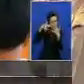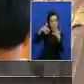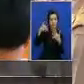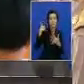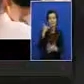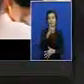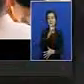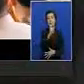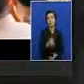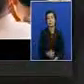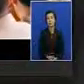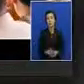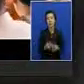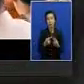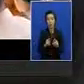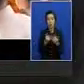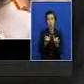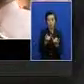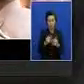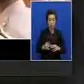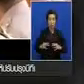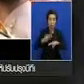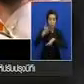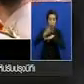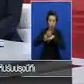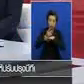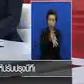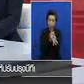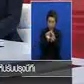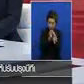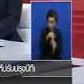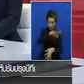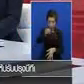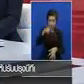คำพูดของคุณสุวพันธ์แต่ว่าวันนี้ก็อธิบายให้ทุกฝ่ายเข้าใจตรงกันนะครับ